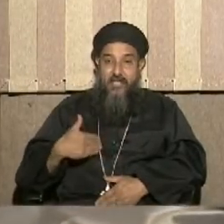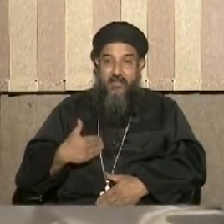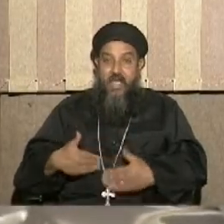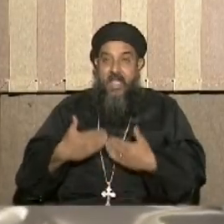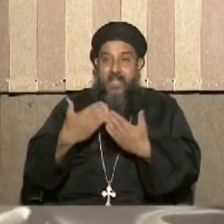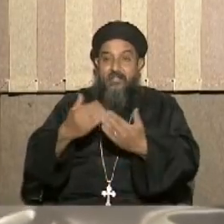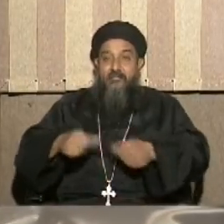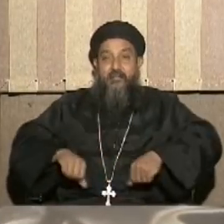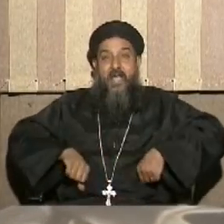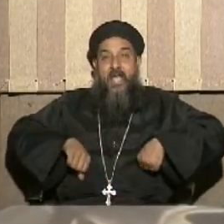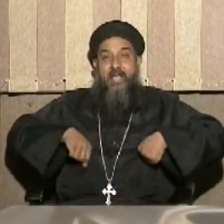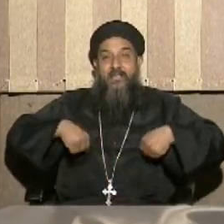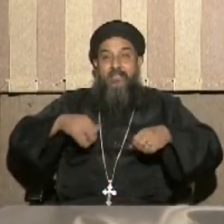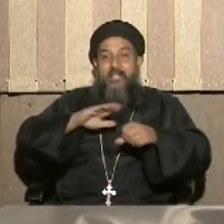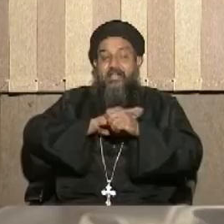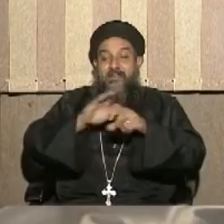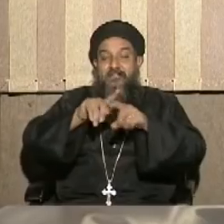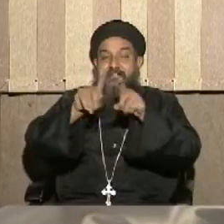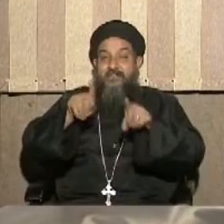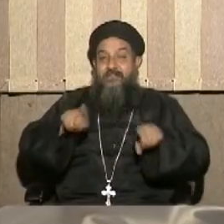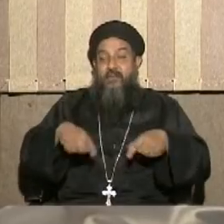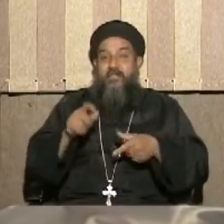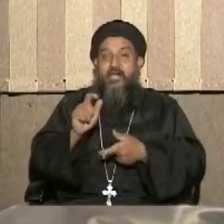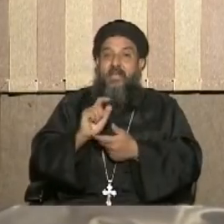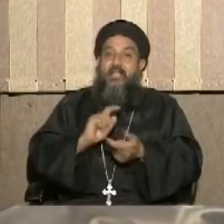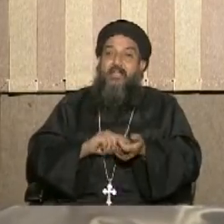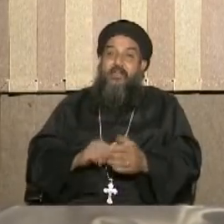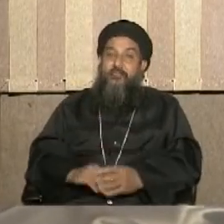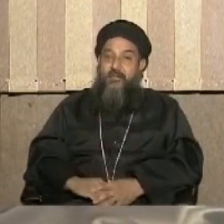احنا قدمنا حياتنا ذبيحة للمسيح.